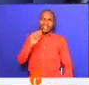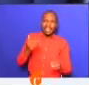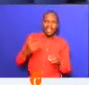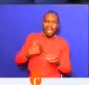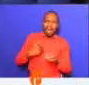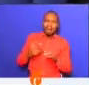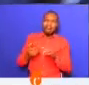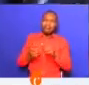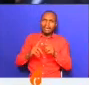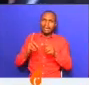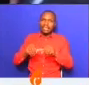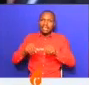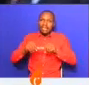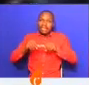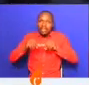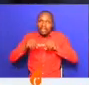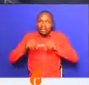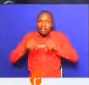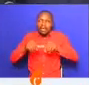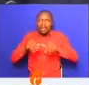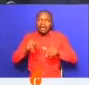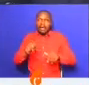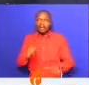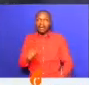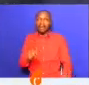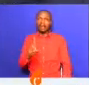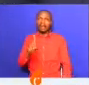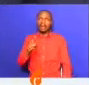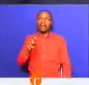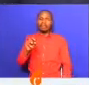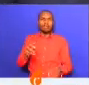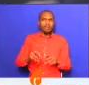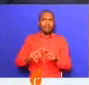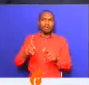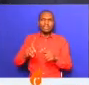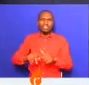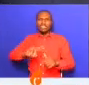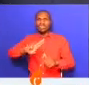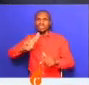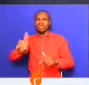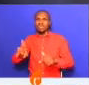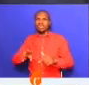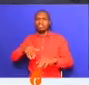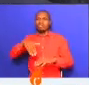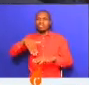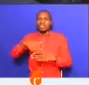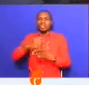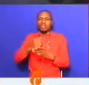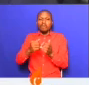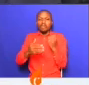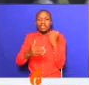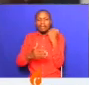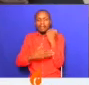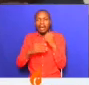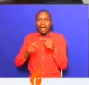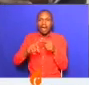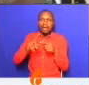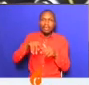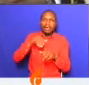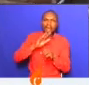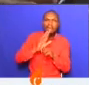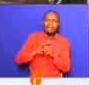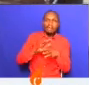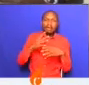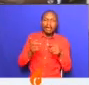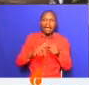nigo yane kebuna ndemo nigakumo chigwa ndobo tumekyo bwa bisi gati ya yande amange na nige kalekyo